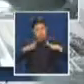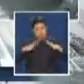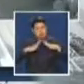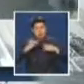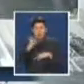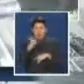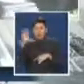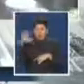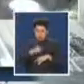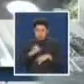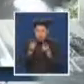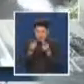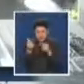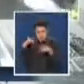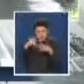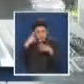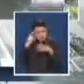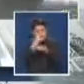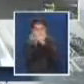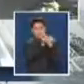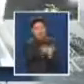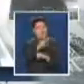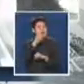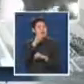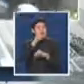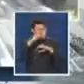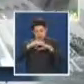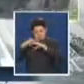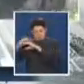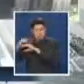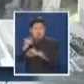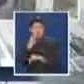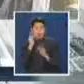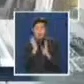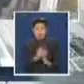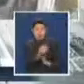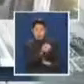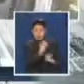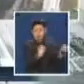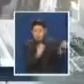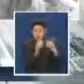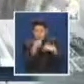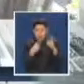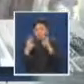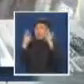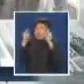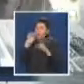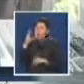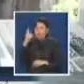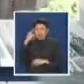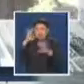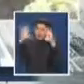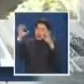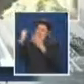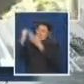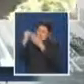ไปจัดหาในเรื่องกระสอบทรายที่เข้ามาทำแนวคันกั้นน้ำในพื้นที่เพิ่มเติมด้วยครับ มีคนวิจารณ์เยอะค่ะท่านนายกว่าภาครัฐเนี่ยให้ความช่วยเหลือ